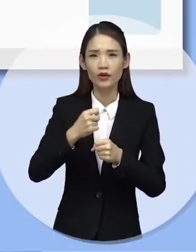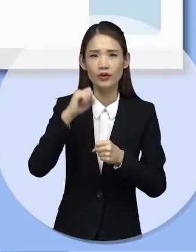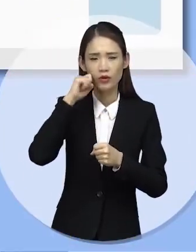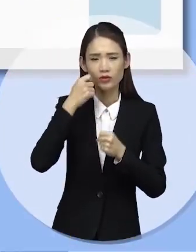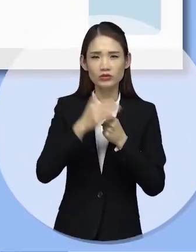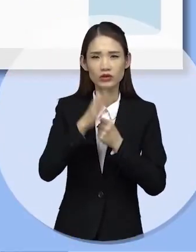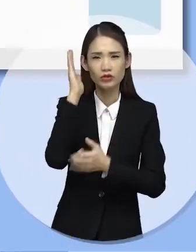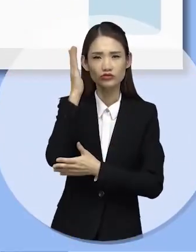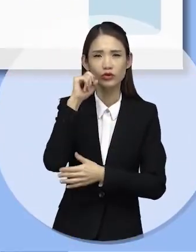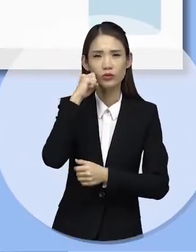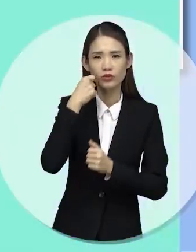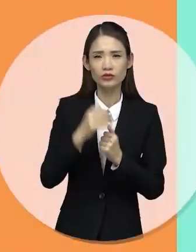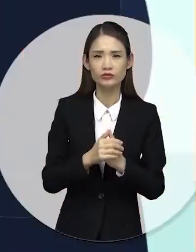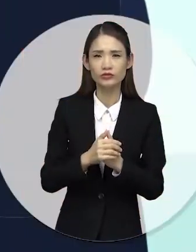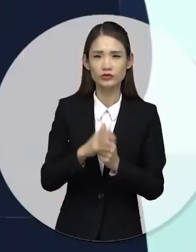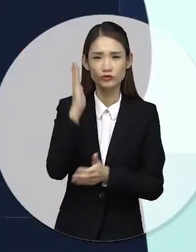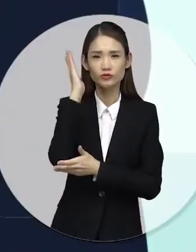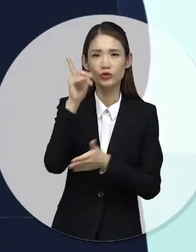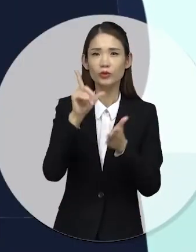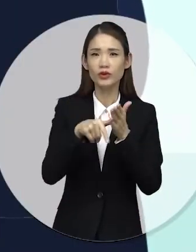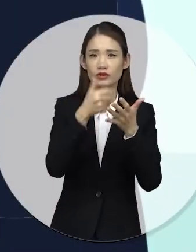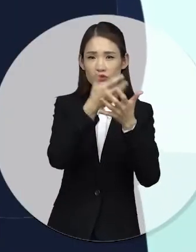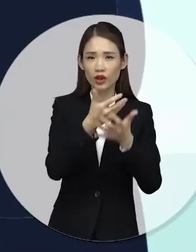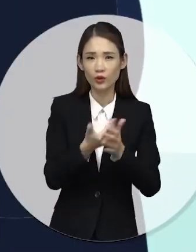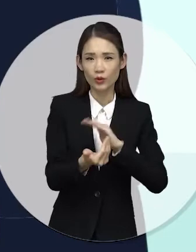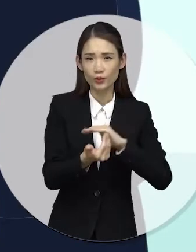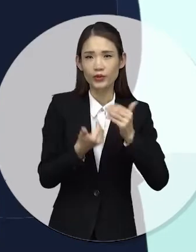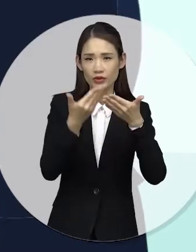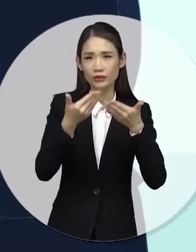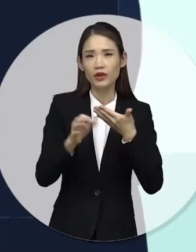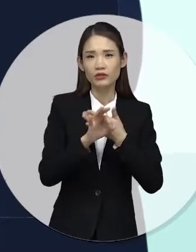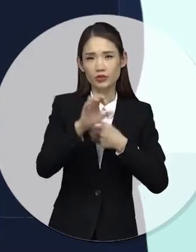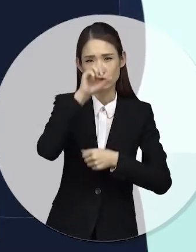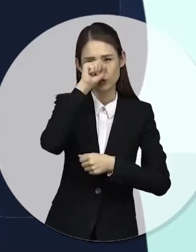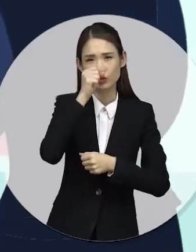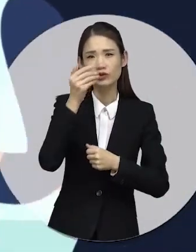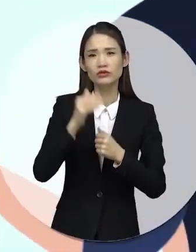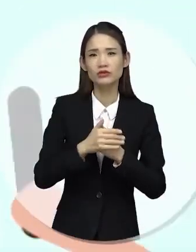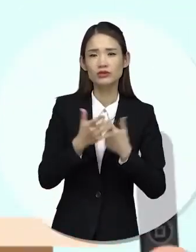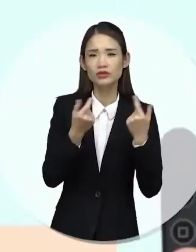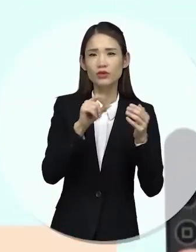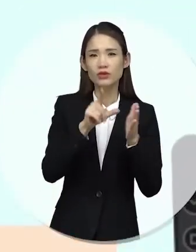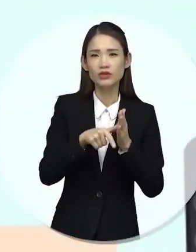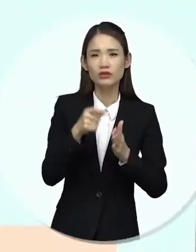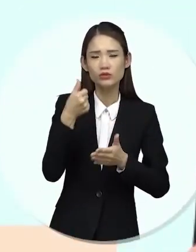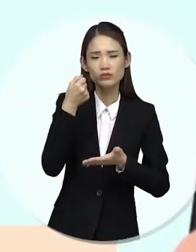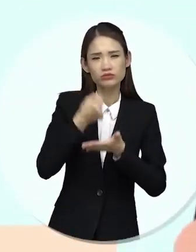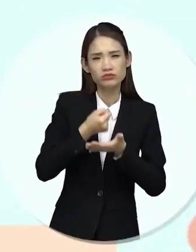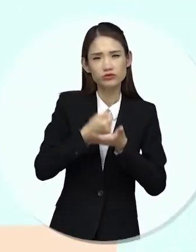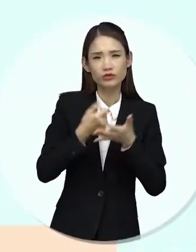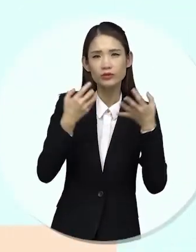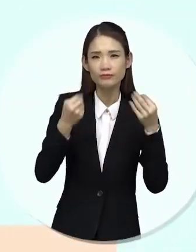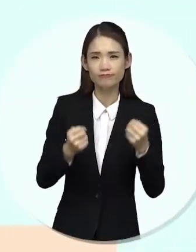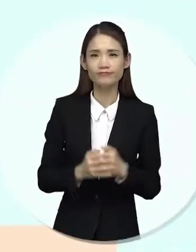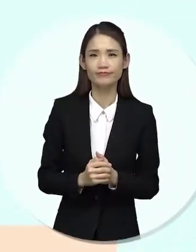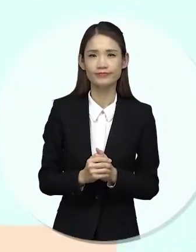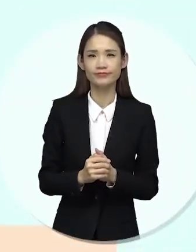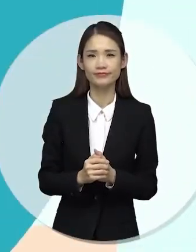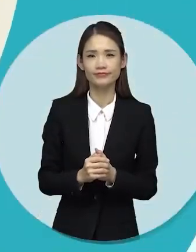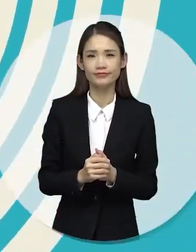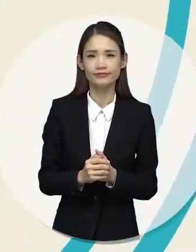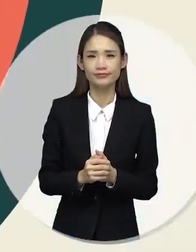제작하지 못해 수업이 어려워졌습니다. 수업에 대한 자료를 사전에 받으면 좋을 텐데 이럴 때마다 아쉬움이 크게 남기도